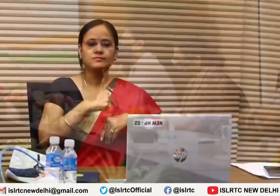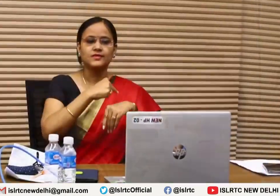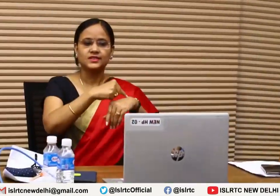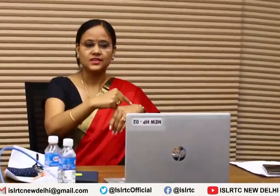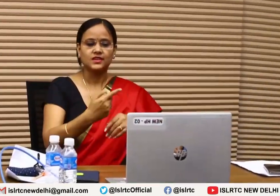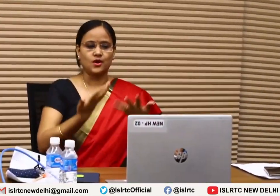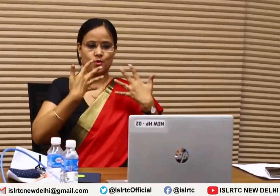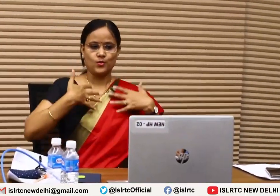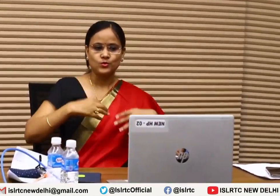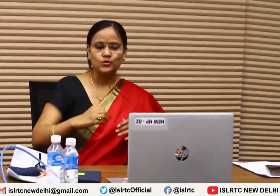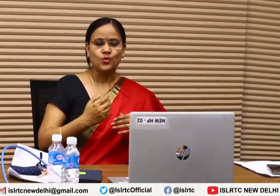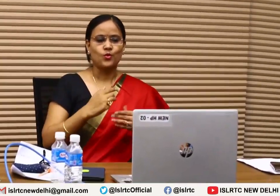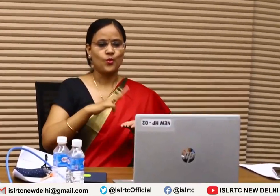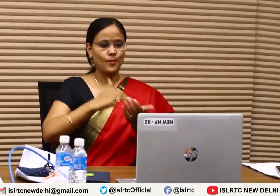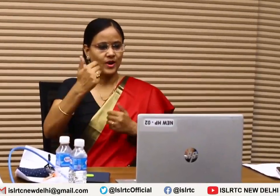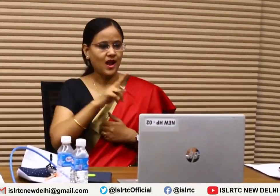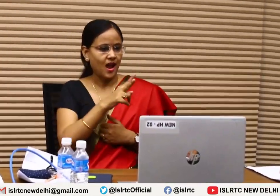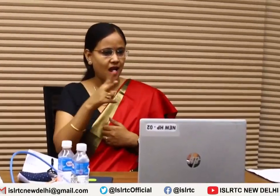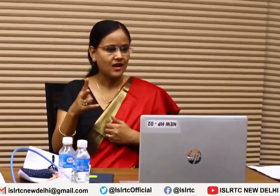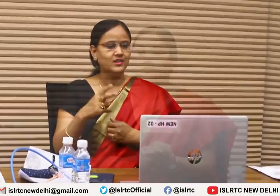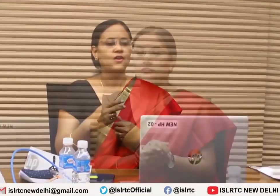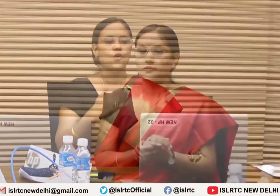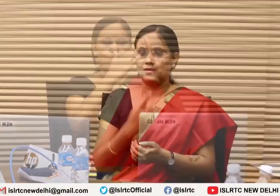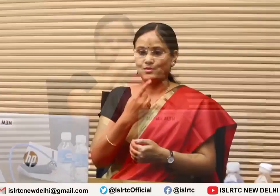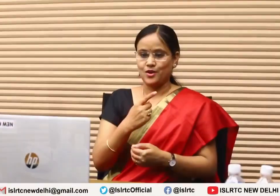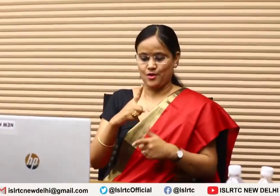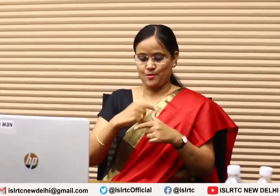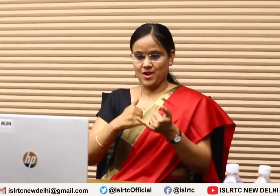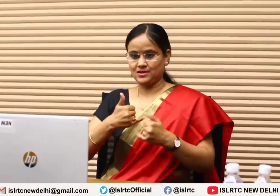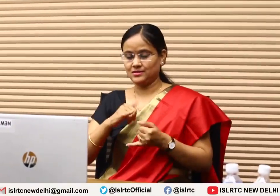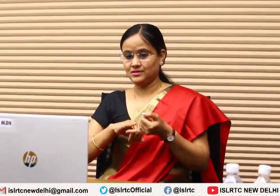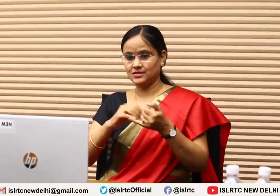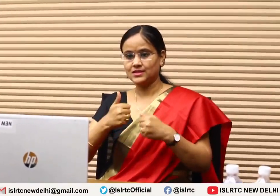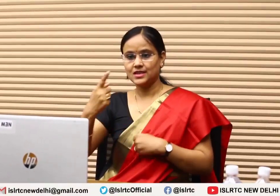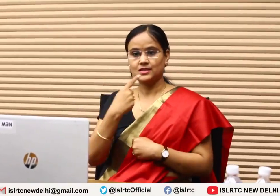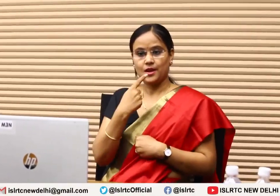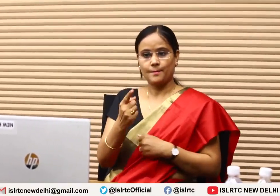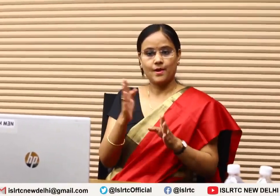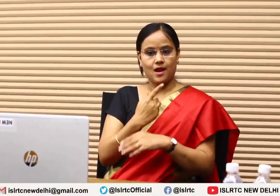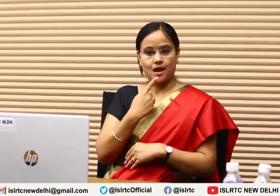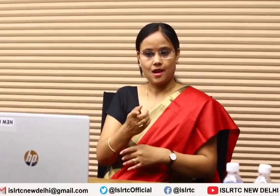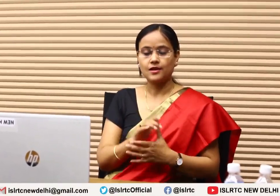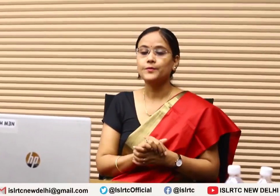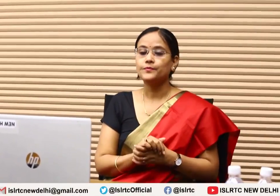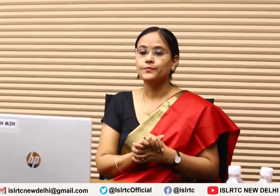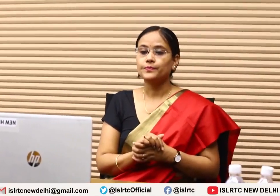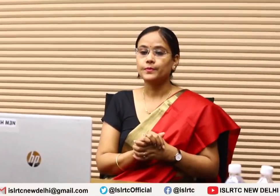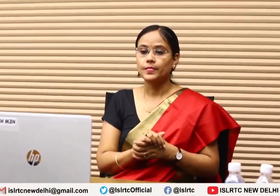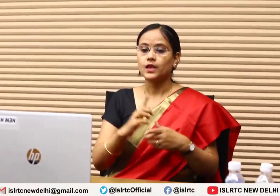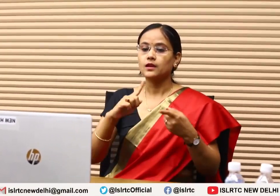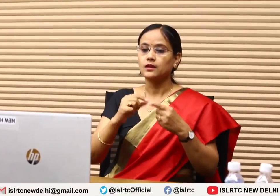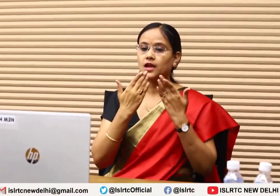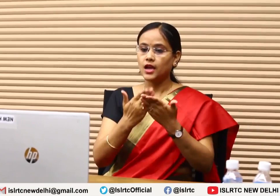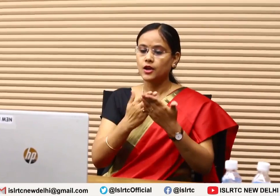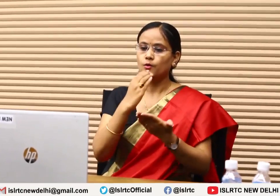रहा है। स्वास्थ्य एवं परिवार कल्याण मंत्रालय, गृह मंत्रालय इत्यादि से मिनिस्टर प्रबोध कुमार जी ने बताया, उसका एक शैक्षणिक कार्य